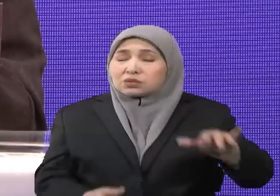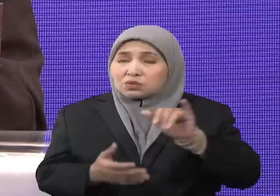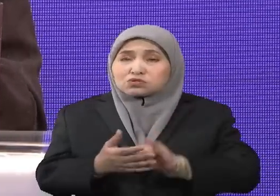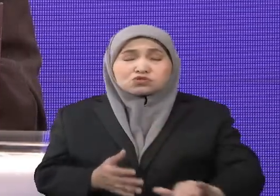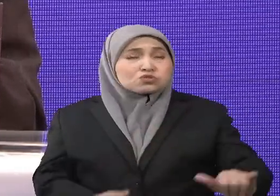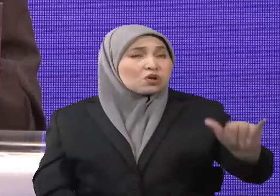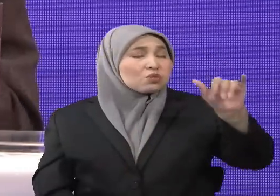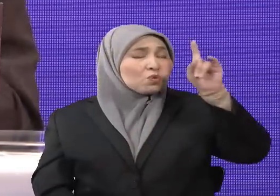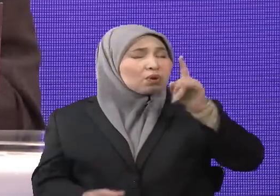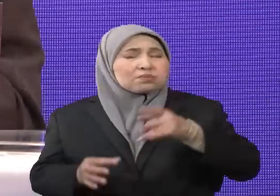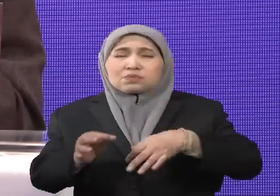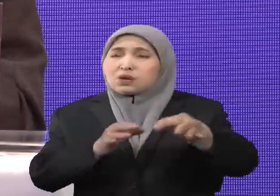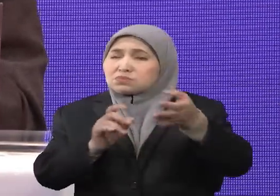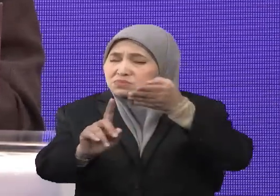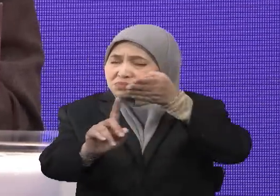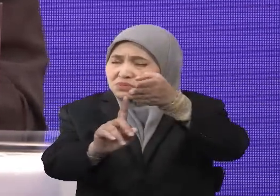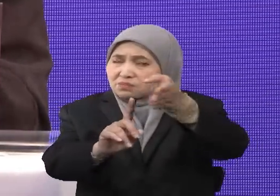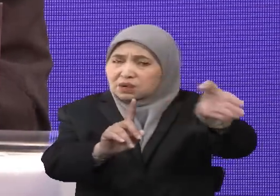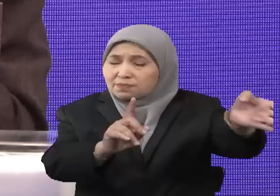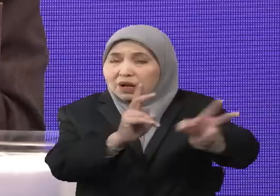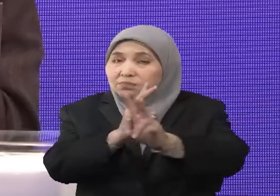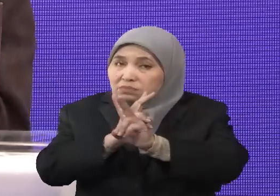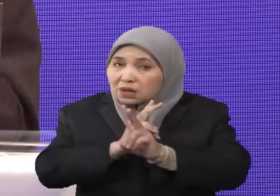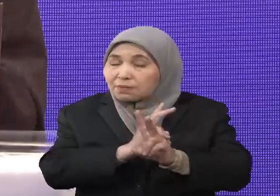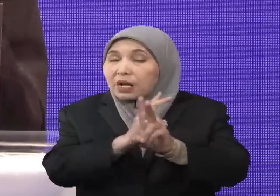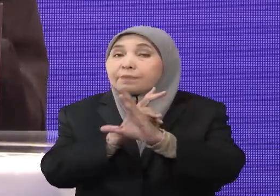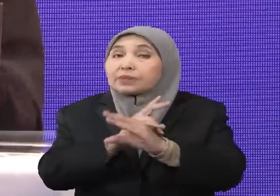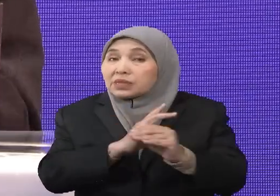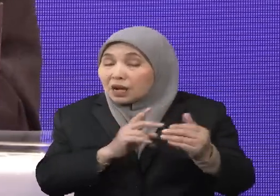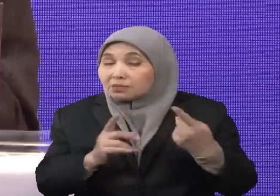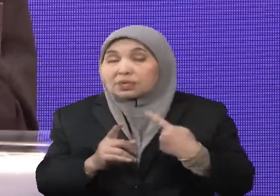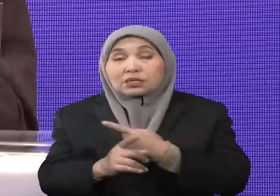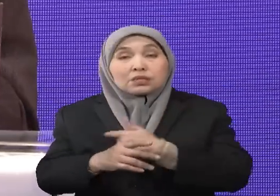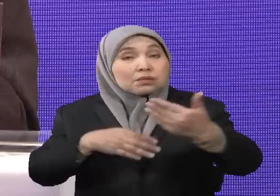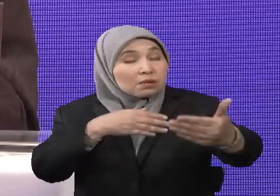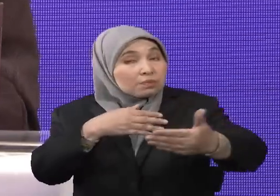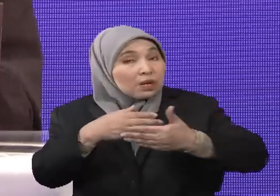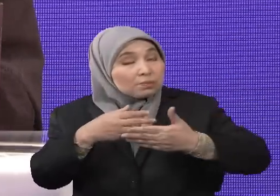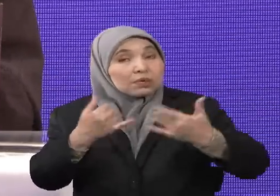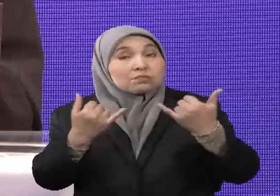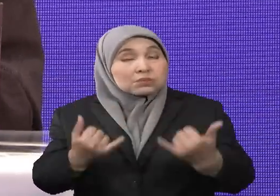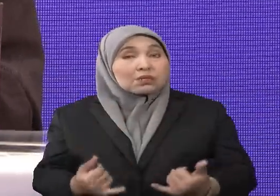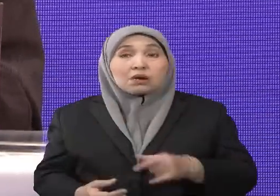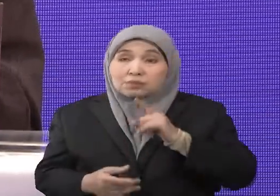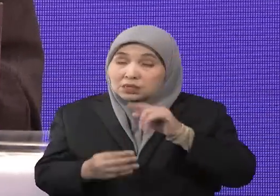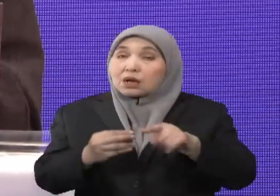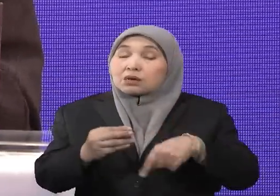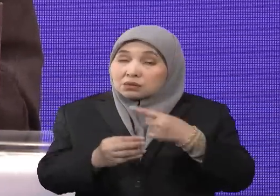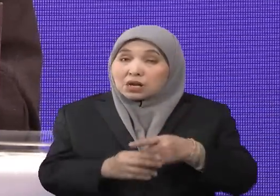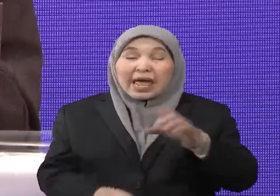tafsiran yang sangat menyimpang yang perlu kita awasi dan bila kita review kepada zaman kita Adakah bener nih